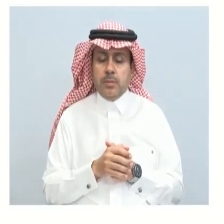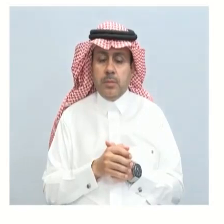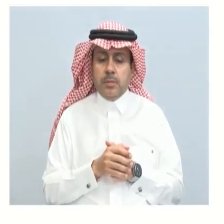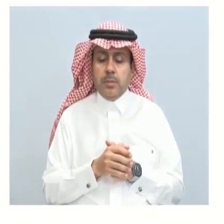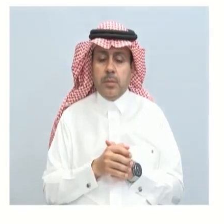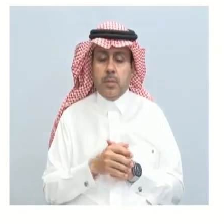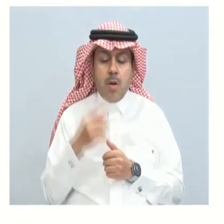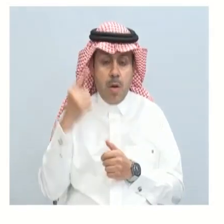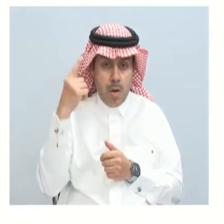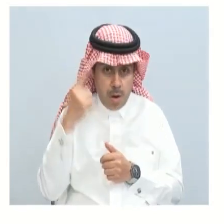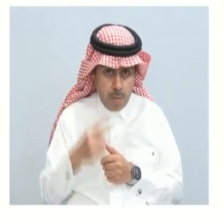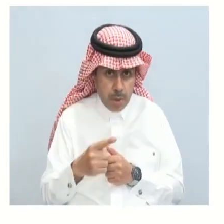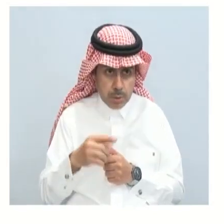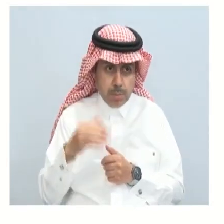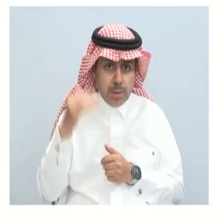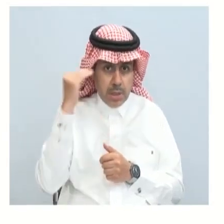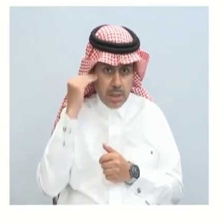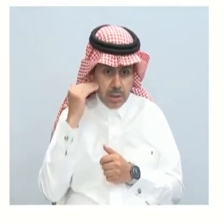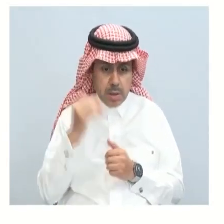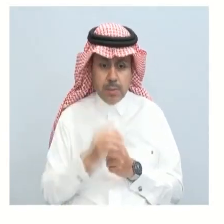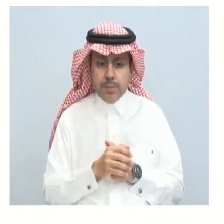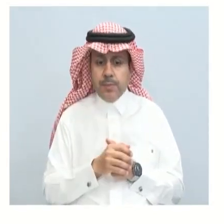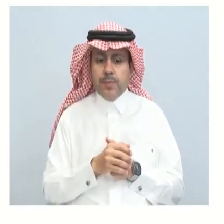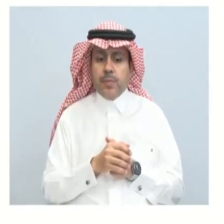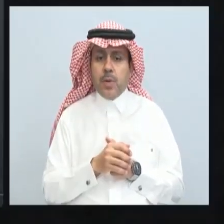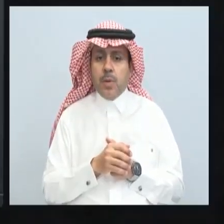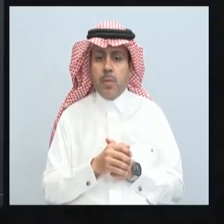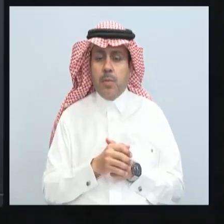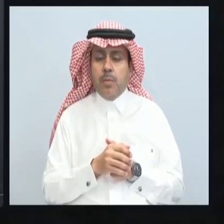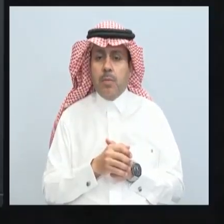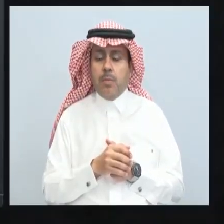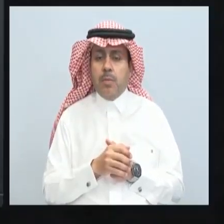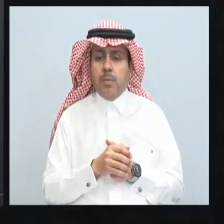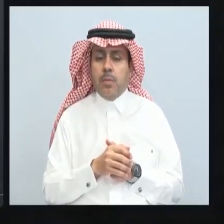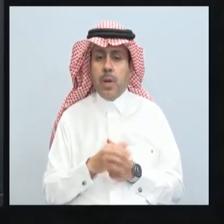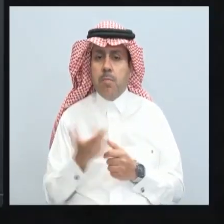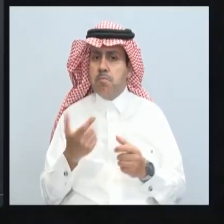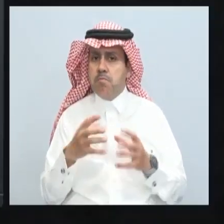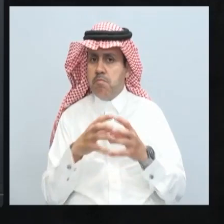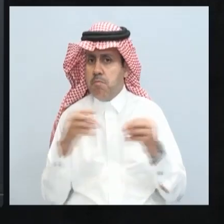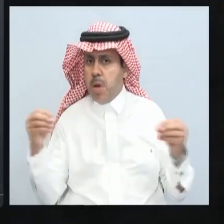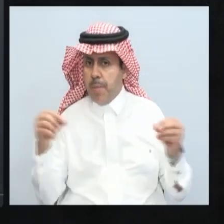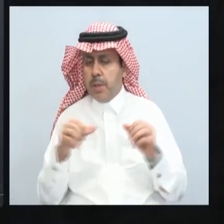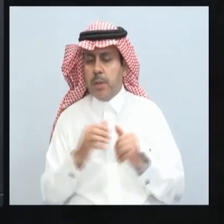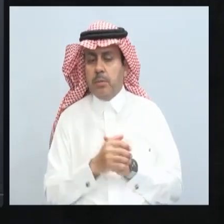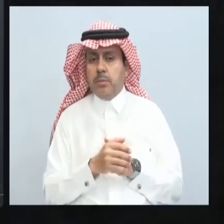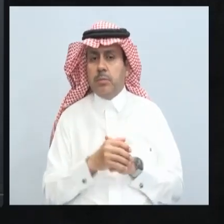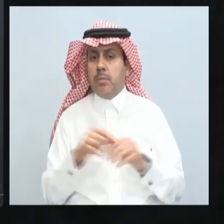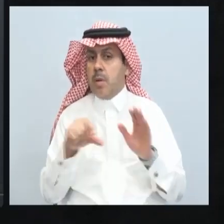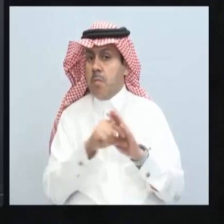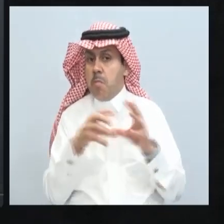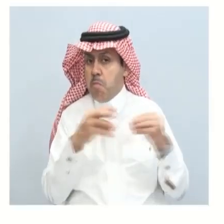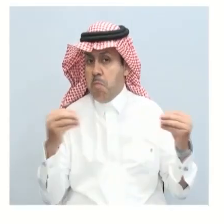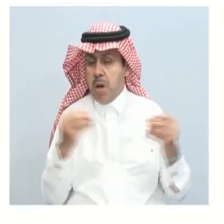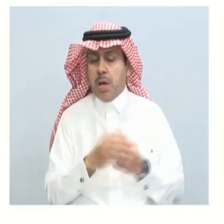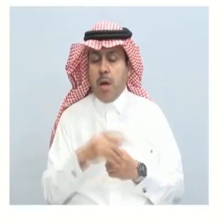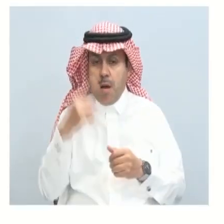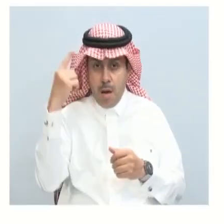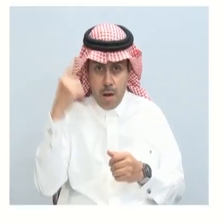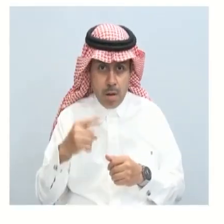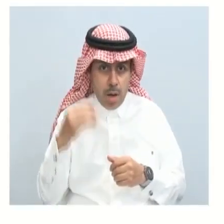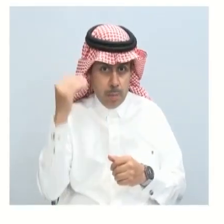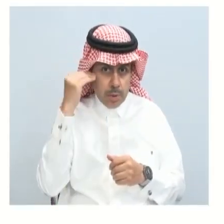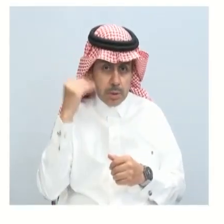والطالبات المحرمات من النساء ما المقصود بهذا هذا المصطلح او هذا العنوان هن